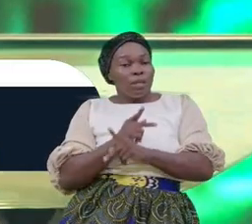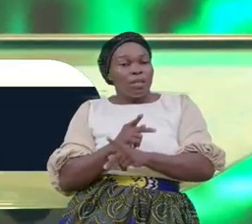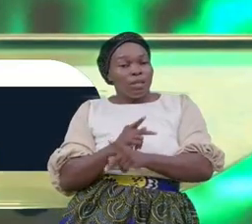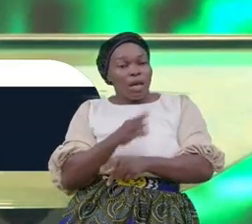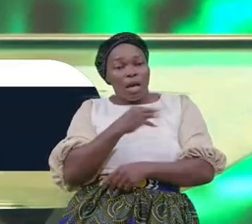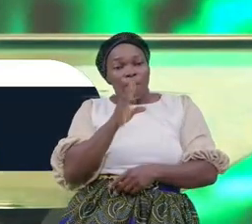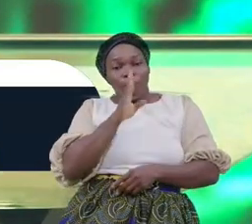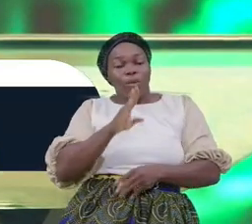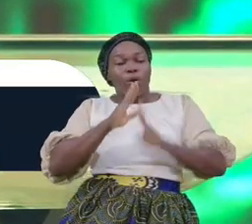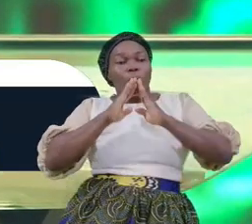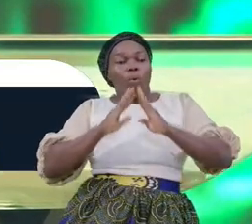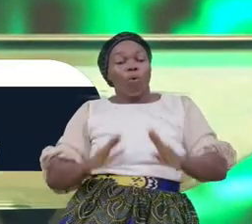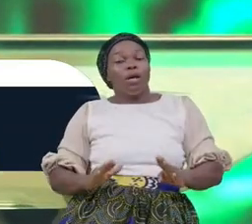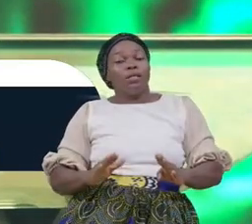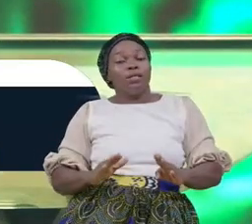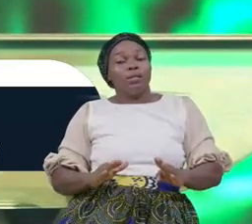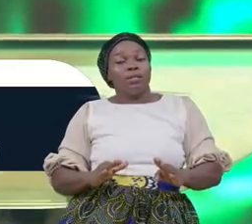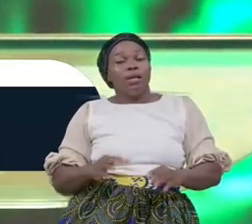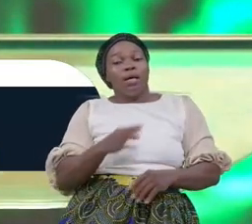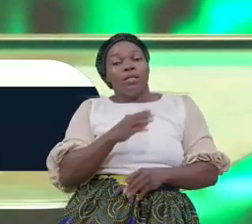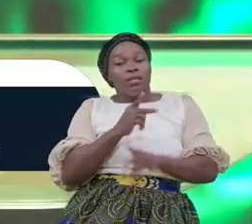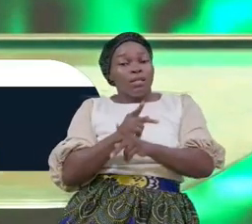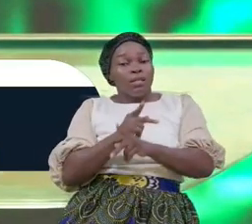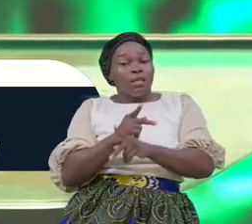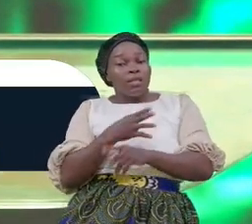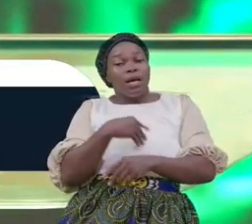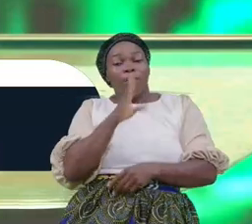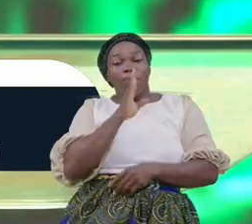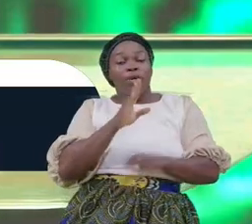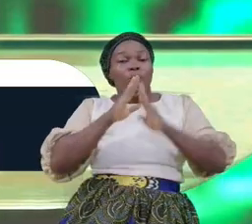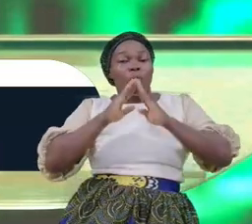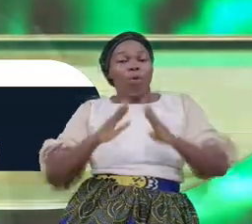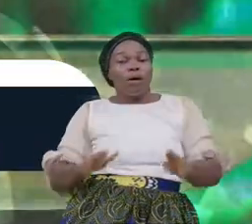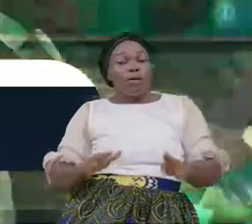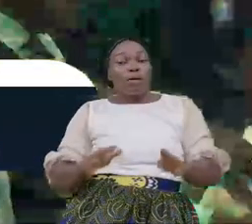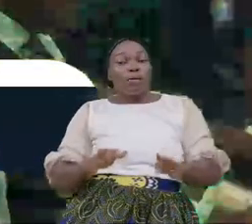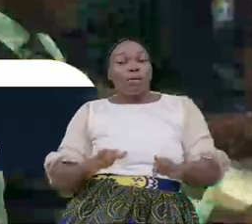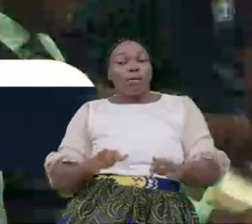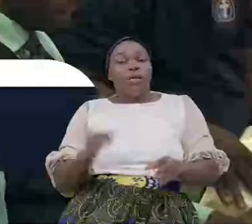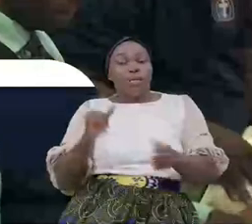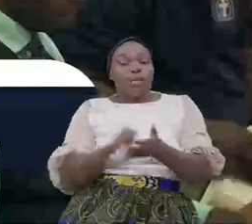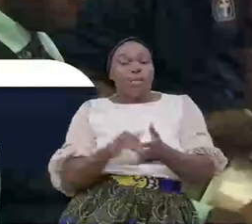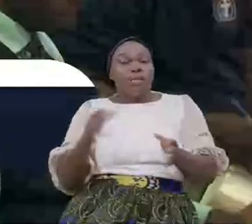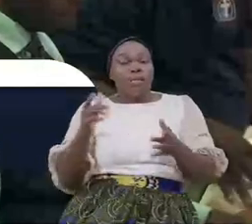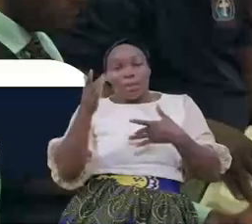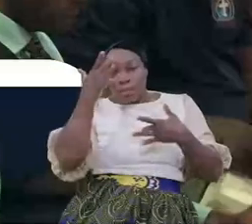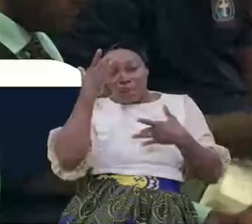Ésaïe 7, verset 4. Et dis-lui, sois